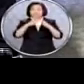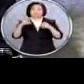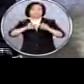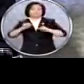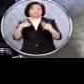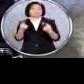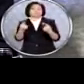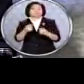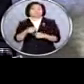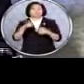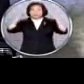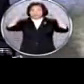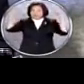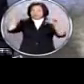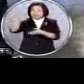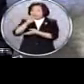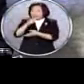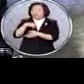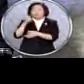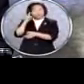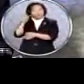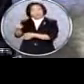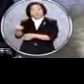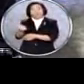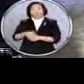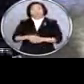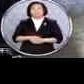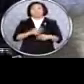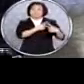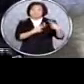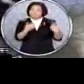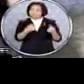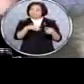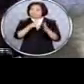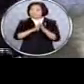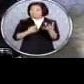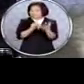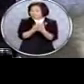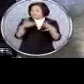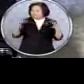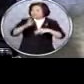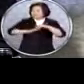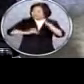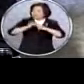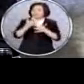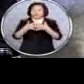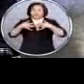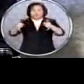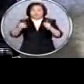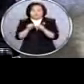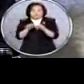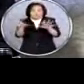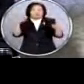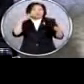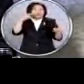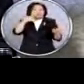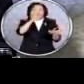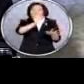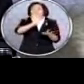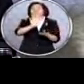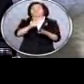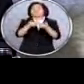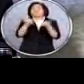力。这一点宋主席，我非常支持您的看法，也希望蔡主席一起加入，我们一起来推动网络不分蓝绿，都是